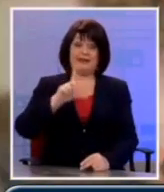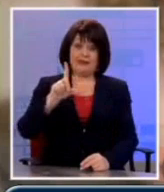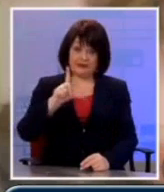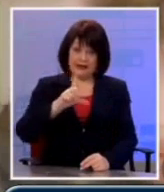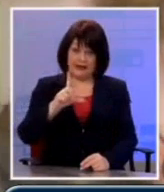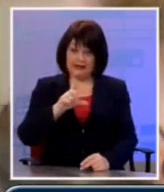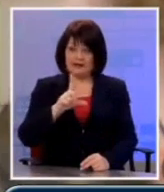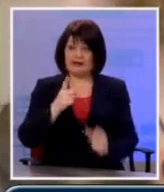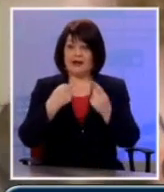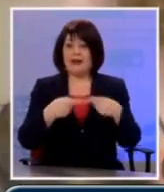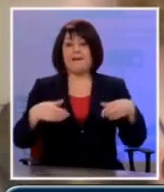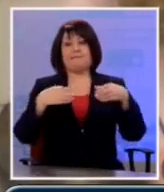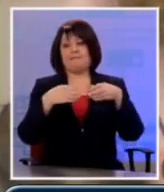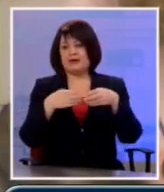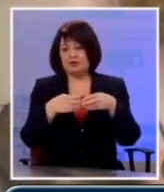Δευτέρα